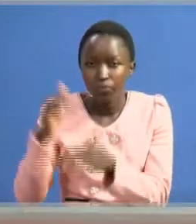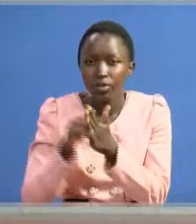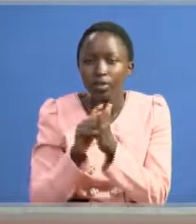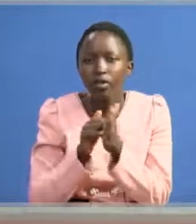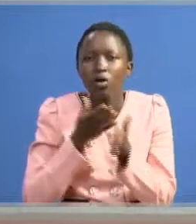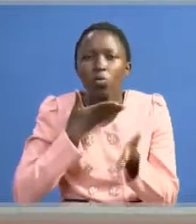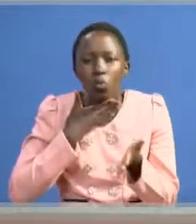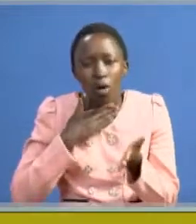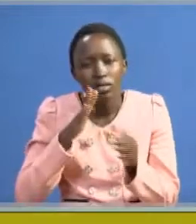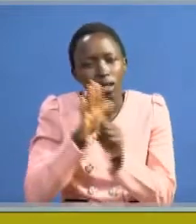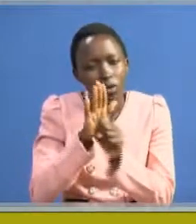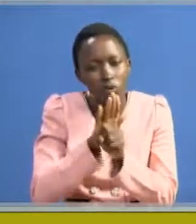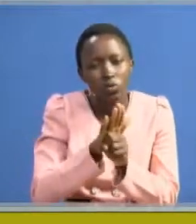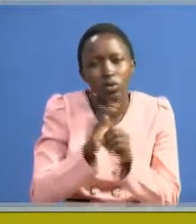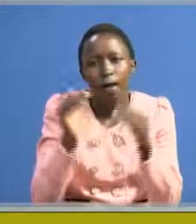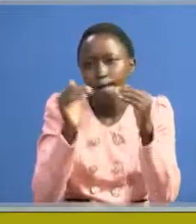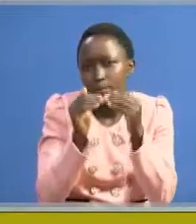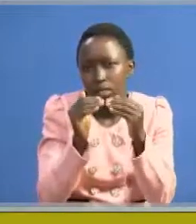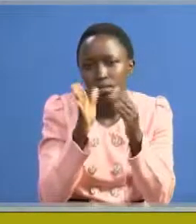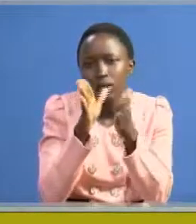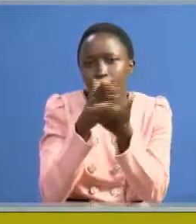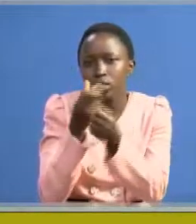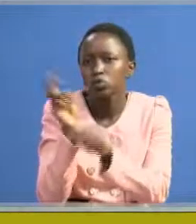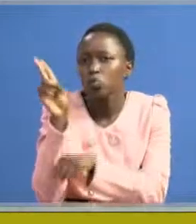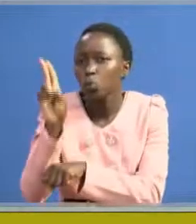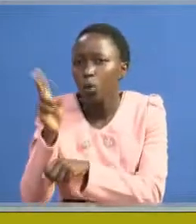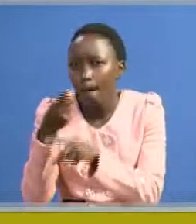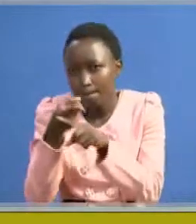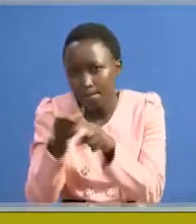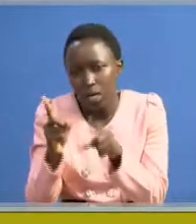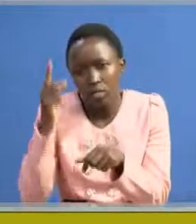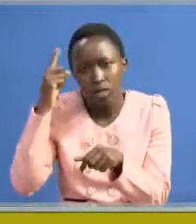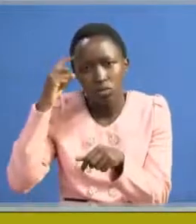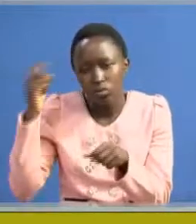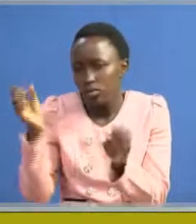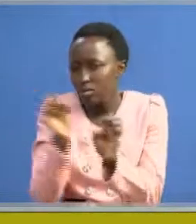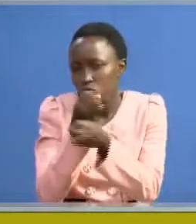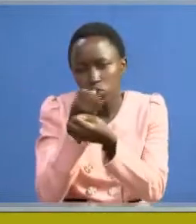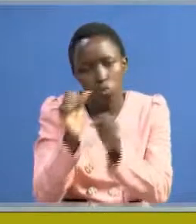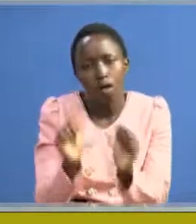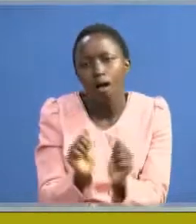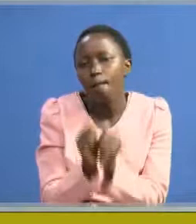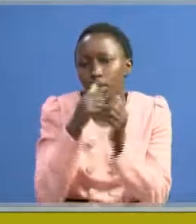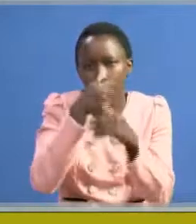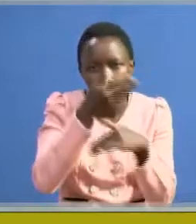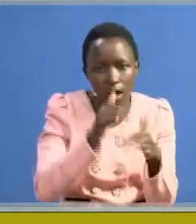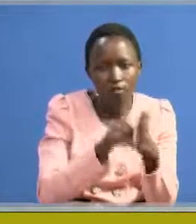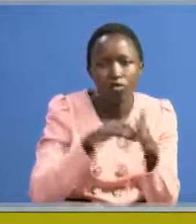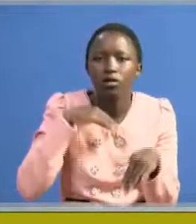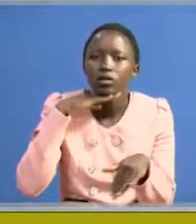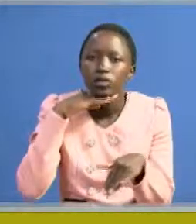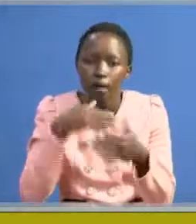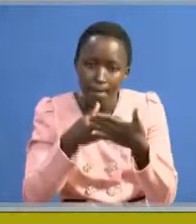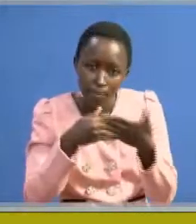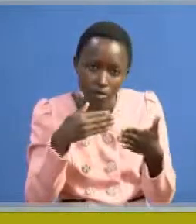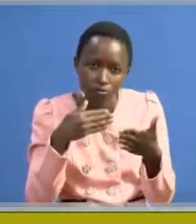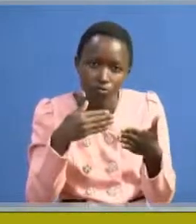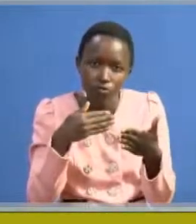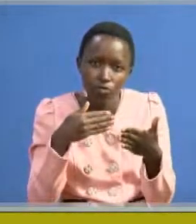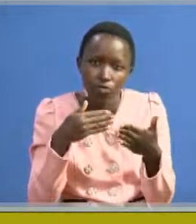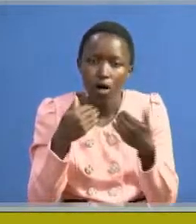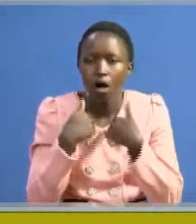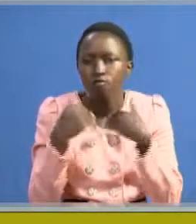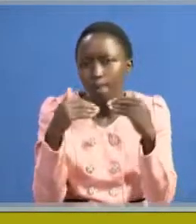alitamani sana kukutana naye rais wa sasa Uhuru Kenyatta, japo ndoto zake ziligonga mwamba baada yake kuaga dunia kabla ya kukikao